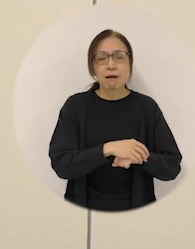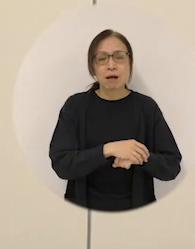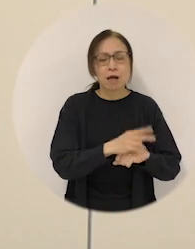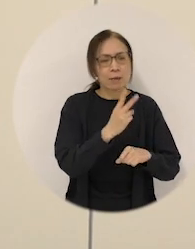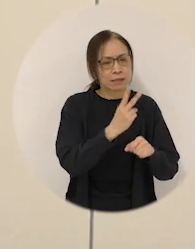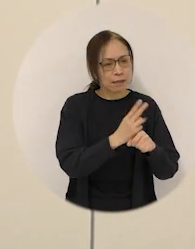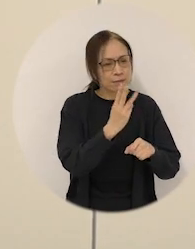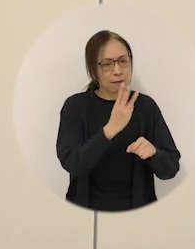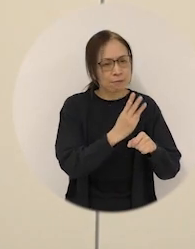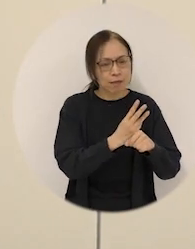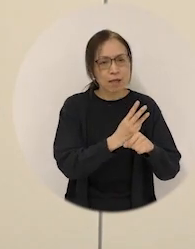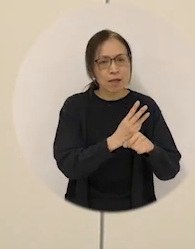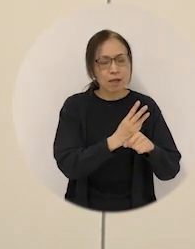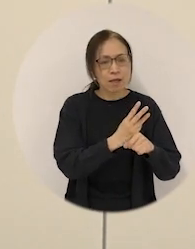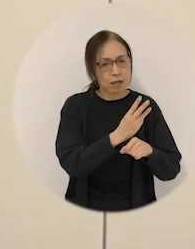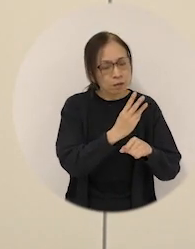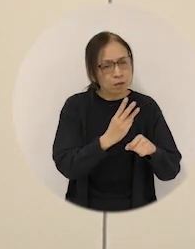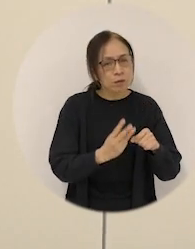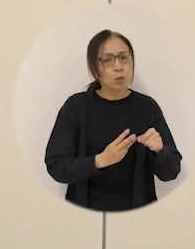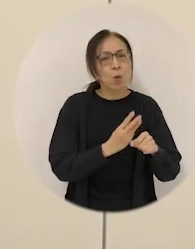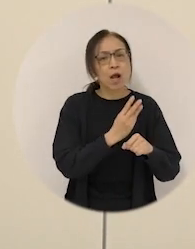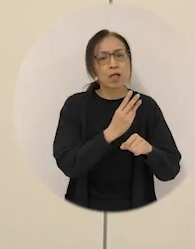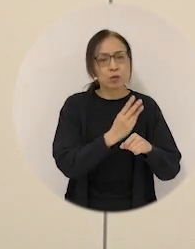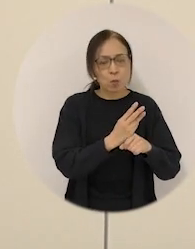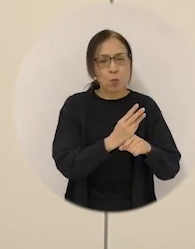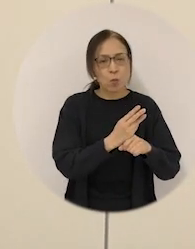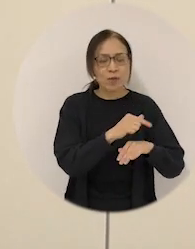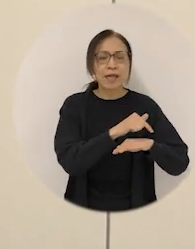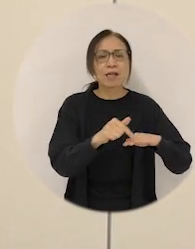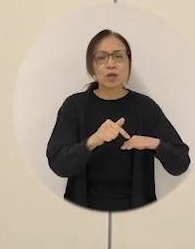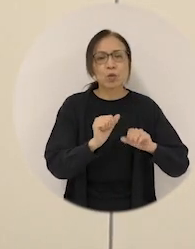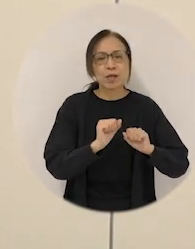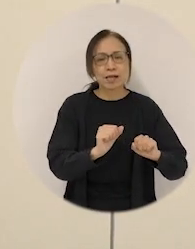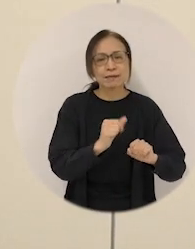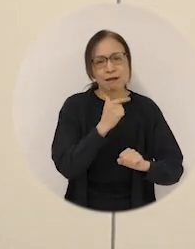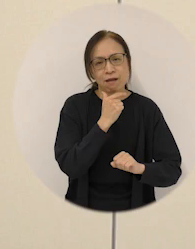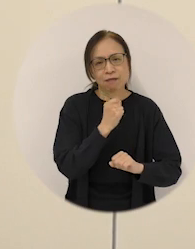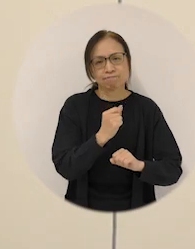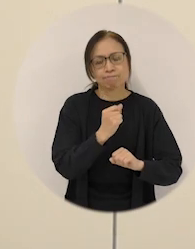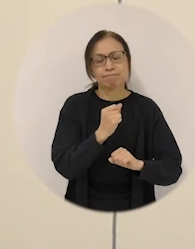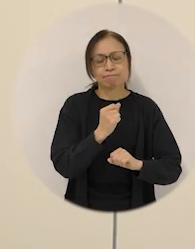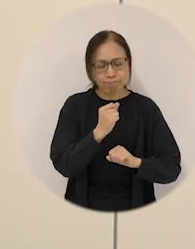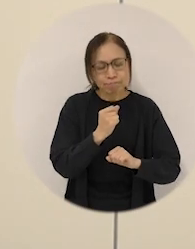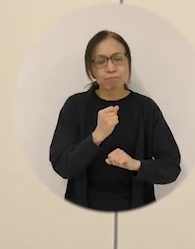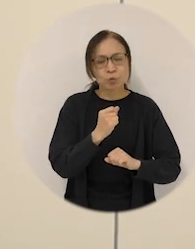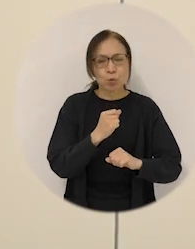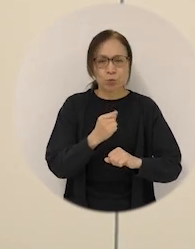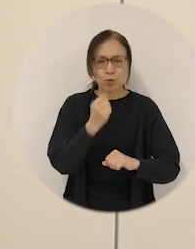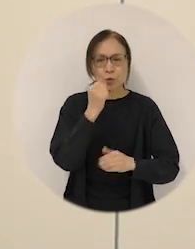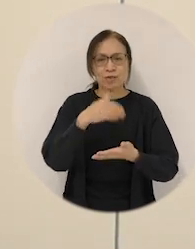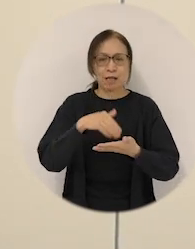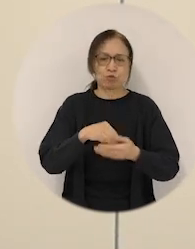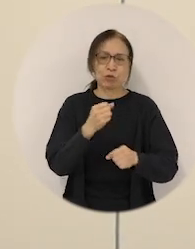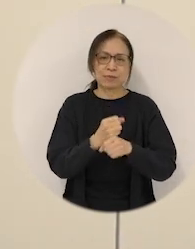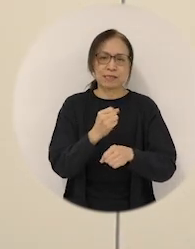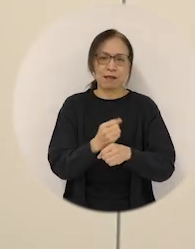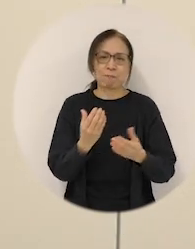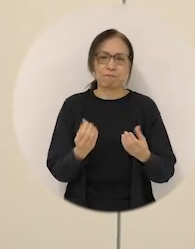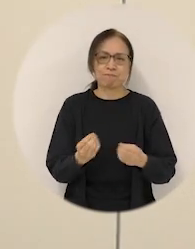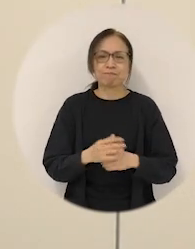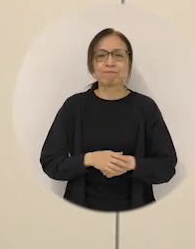こうの計画の中でまず入っていきたいと、ということで予算を計上しております。以上です。